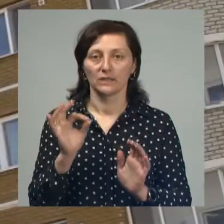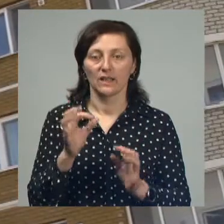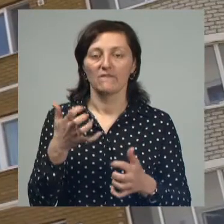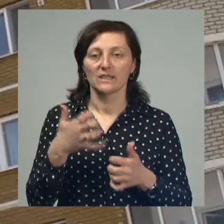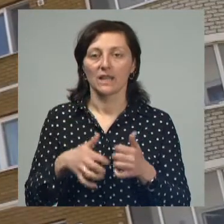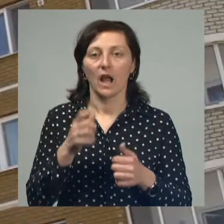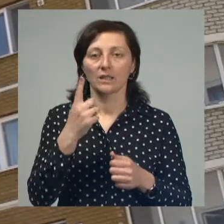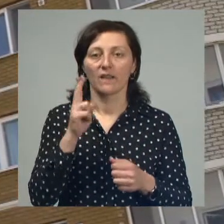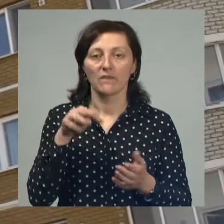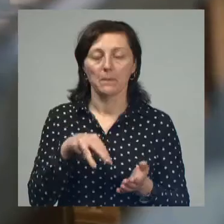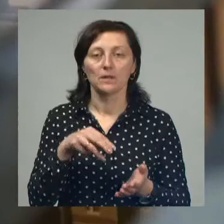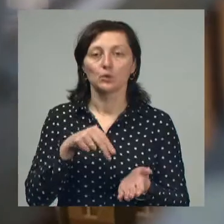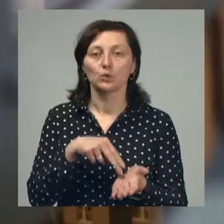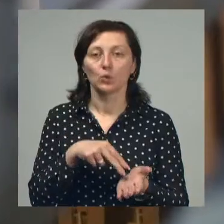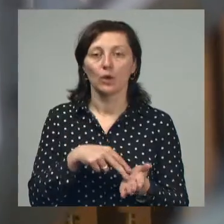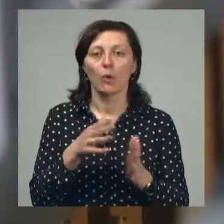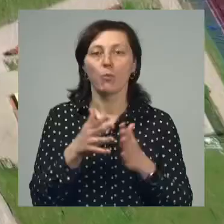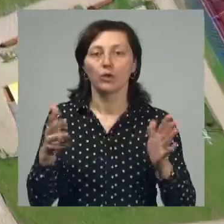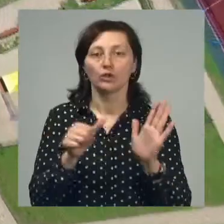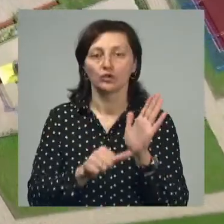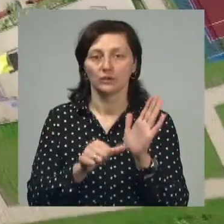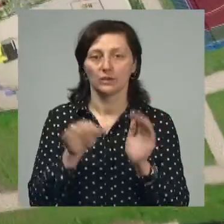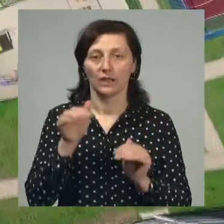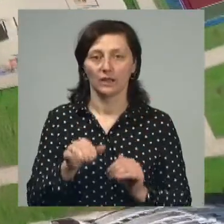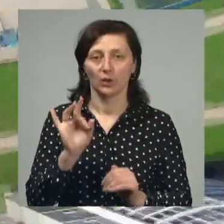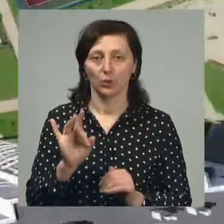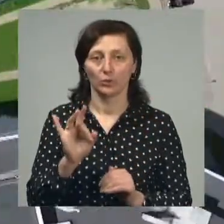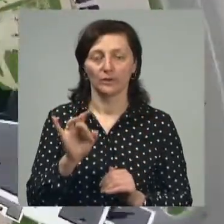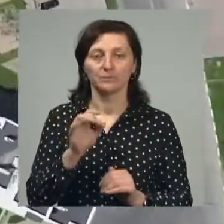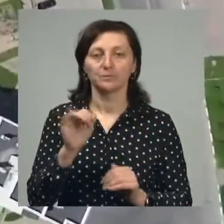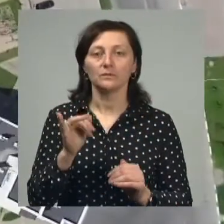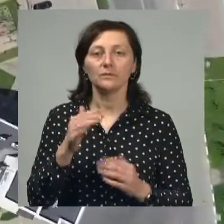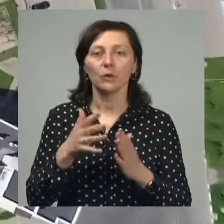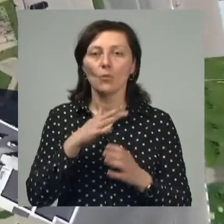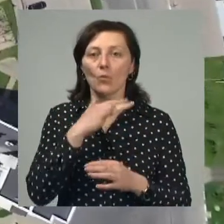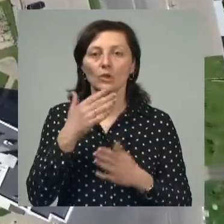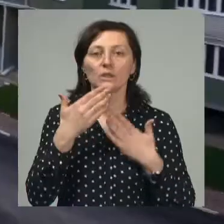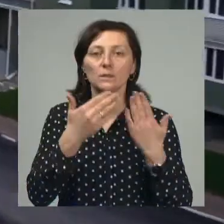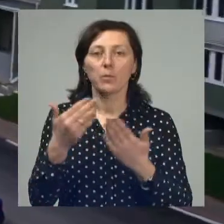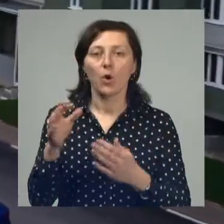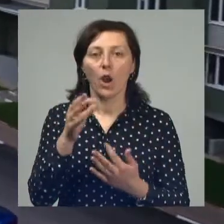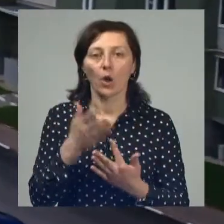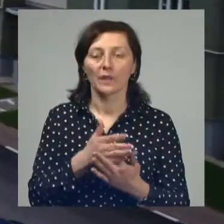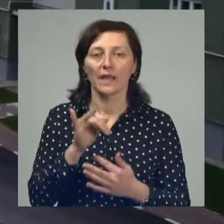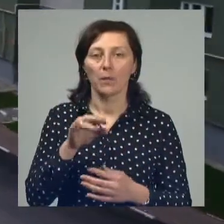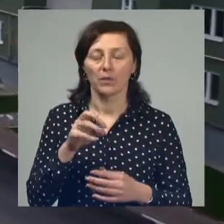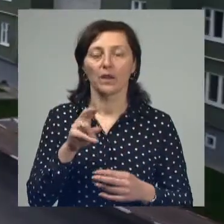квадратный метр стоит уже более 60 тысяч рублей и высокий спрос на льготную ипотеку продолжает подогревать